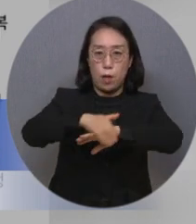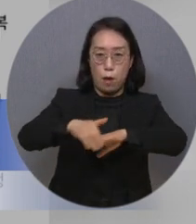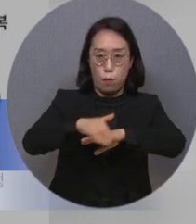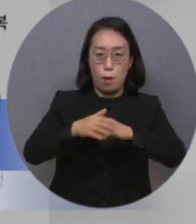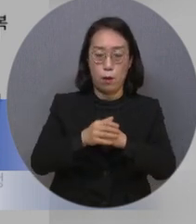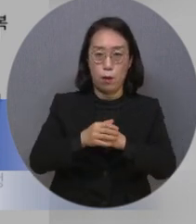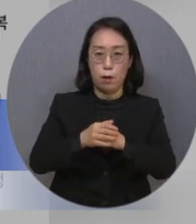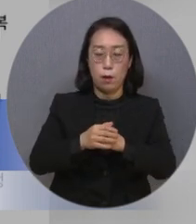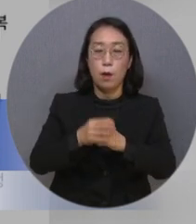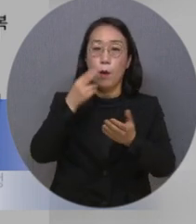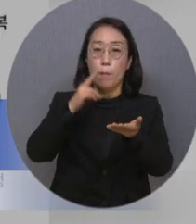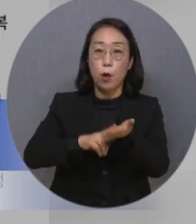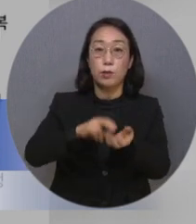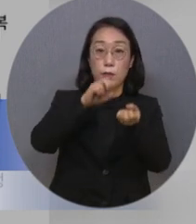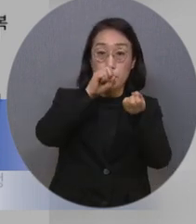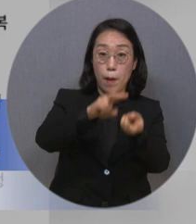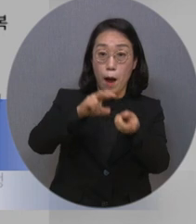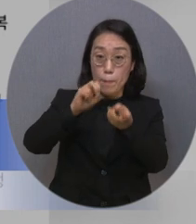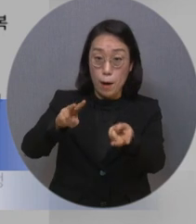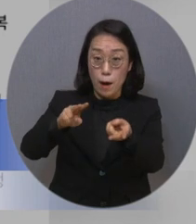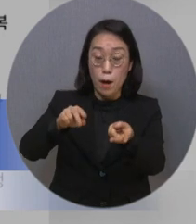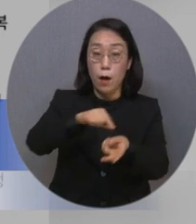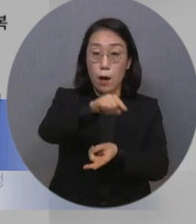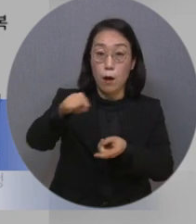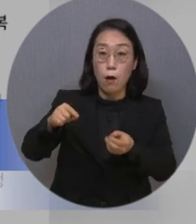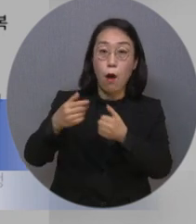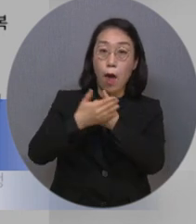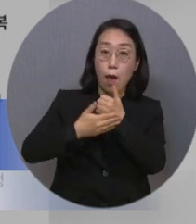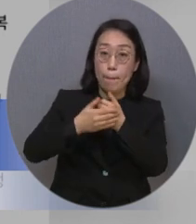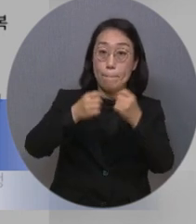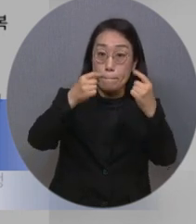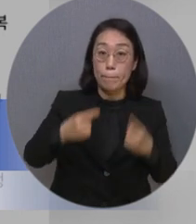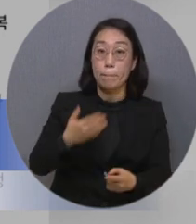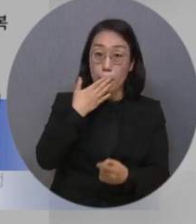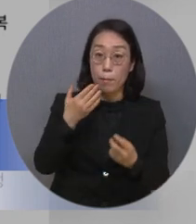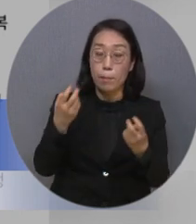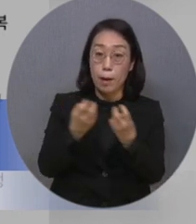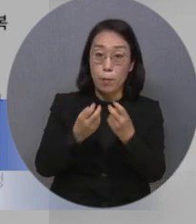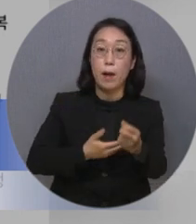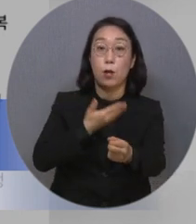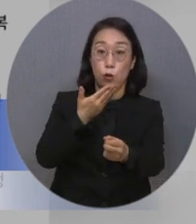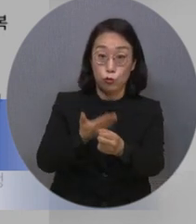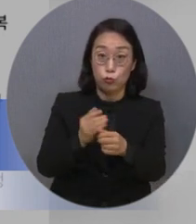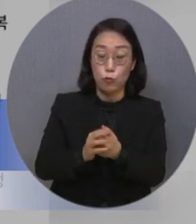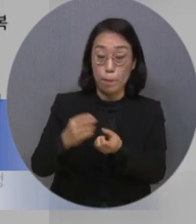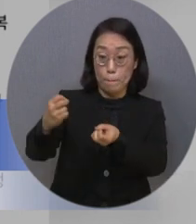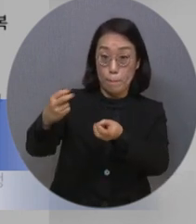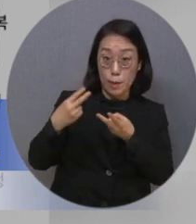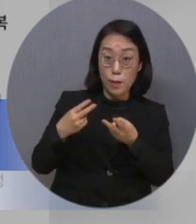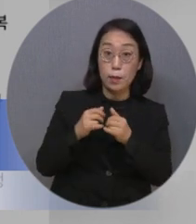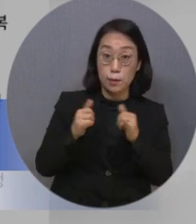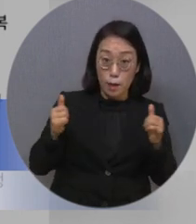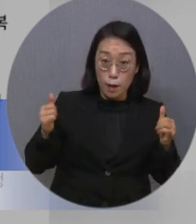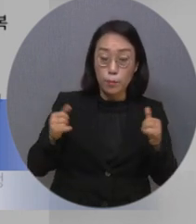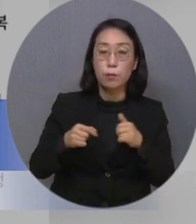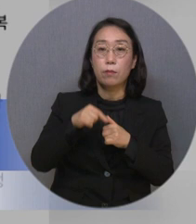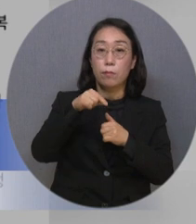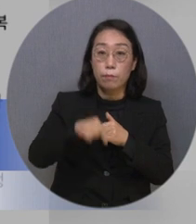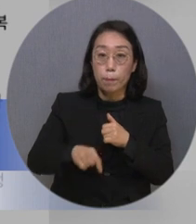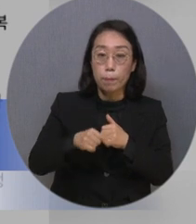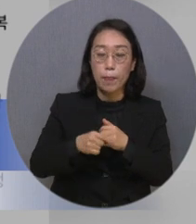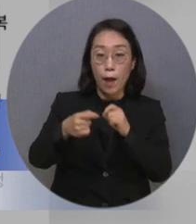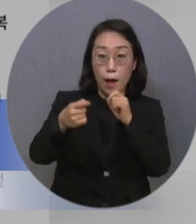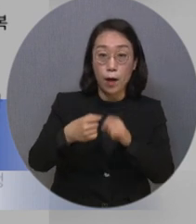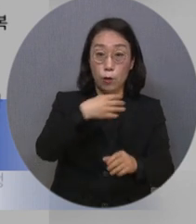지자체에서는이 그린 우편 서비스를 활용해 요금 감면 신청 방법을 안내할 예정이며 안내를 받은 복지 대상자는